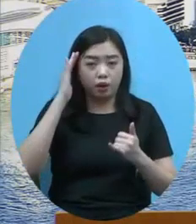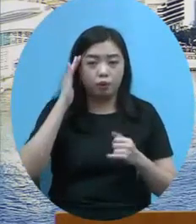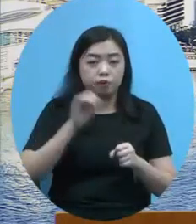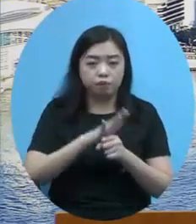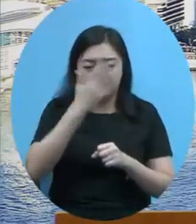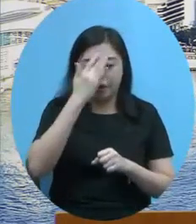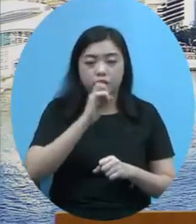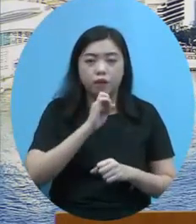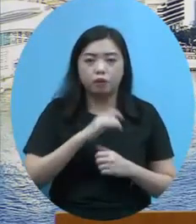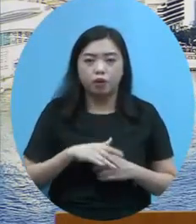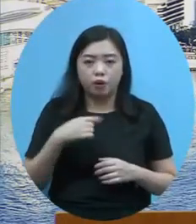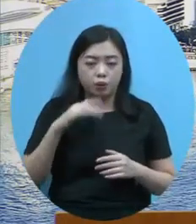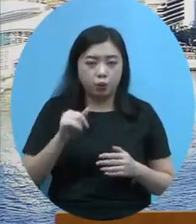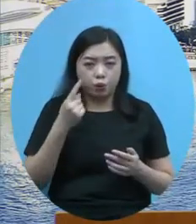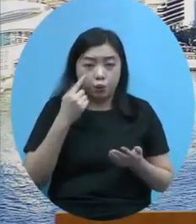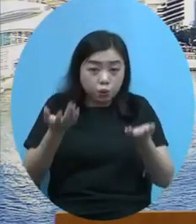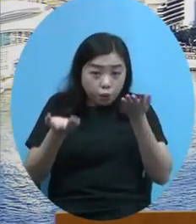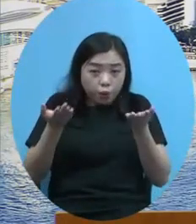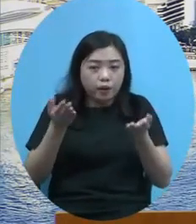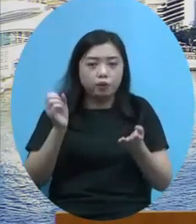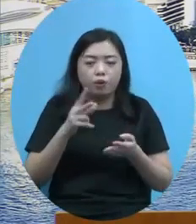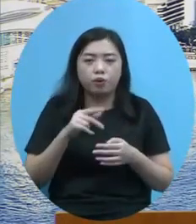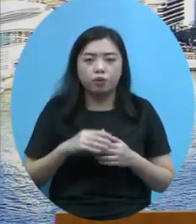診嘅。咁我哋會對比翻個基因啦，同